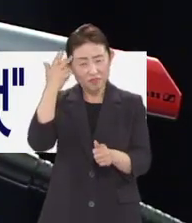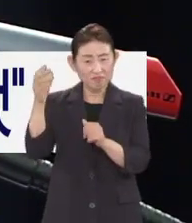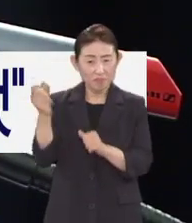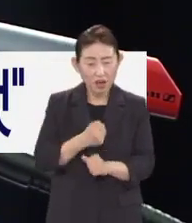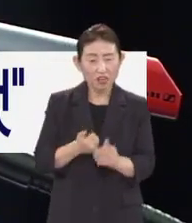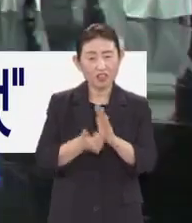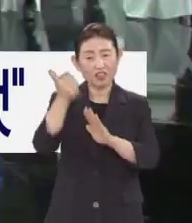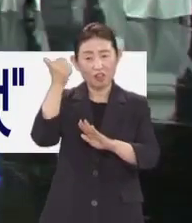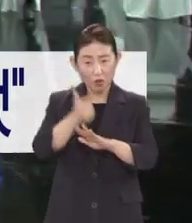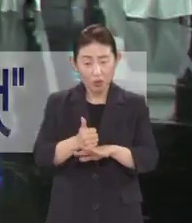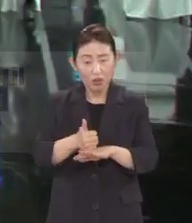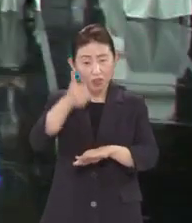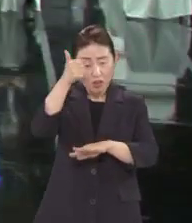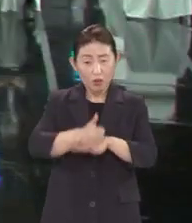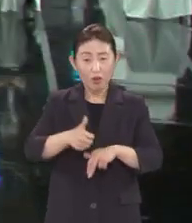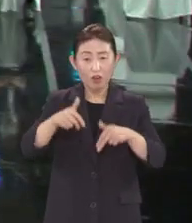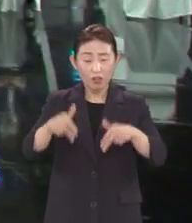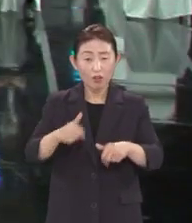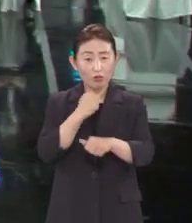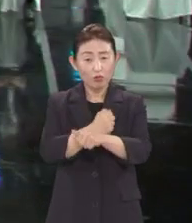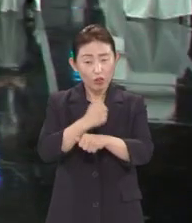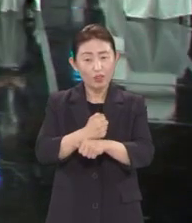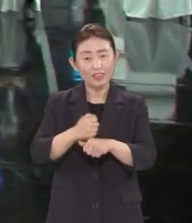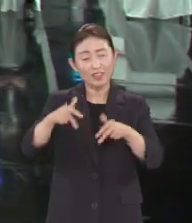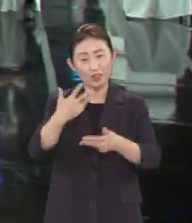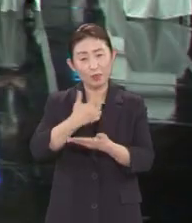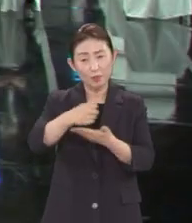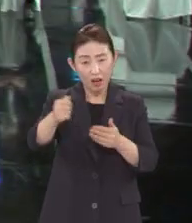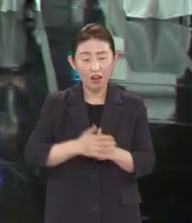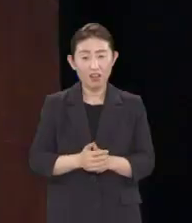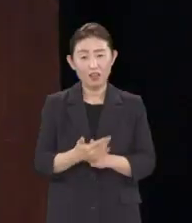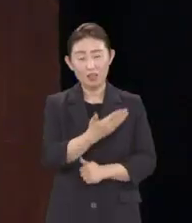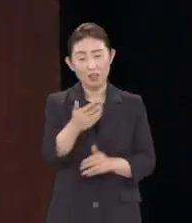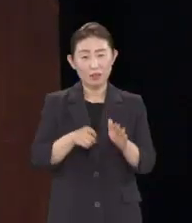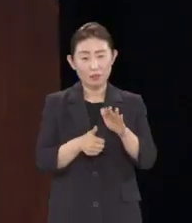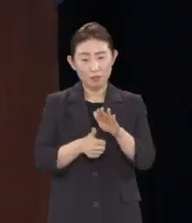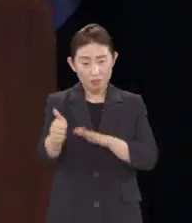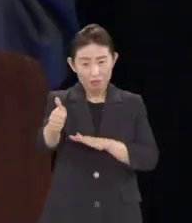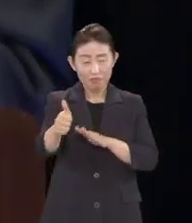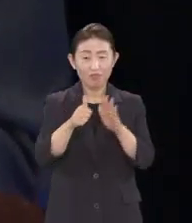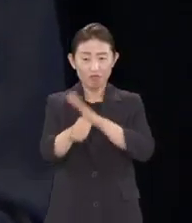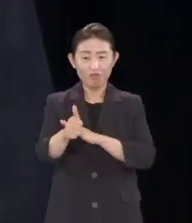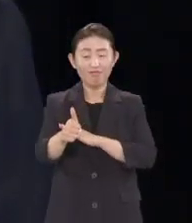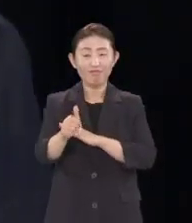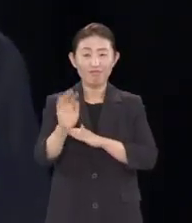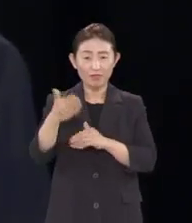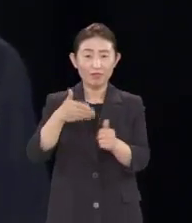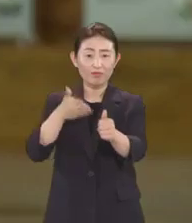그 성과는 직원 모두의 것이 될 것이라며 혁신의 주역이 돼줄 것을 당부했습니다.